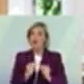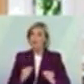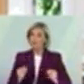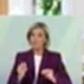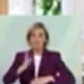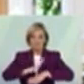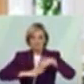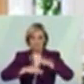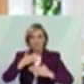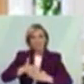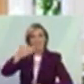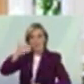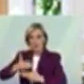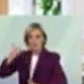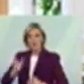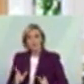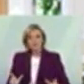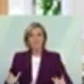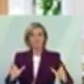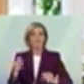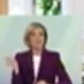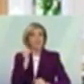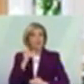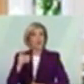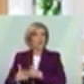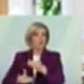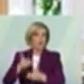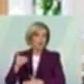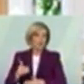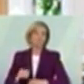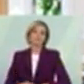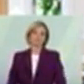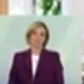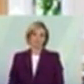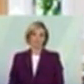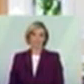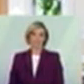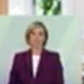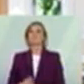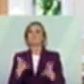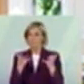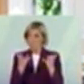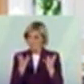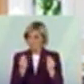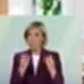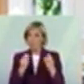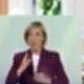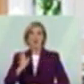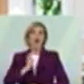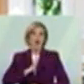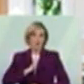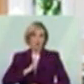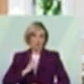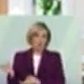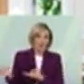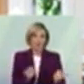έχουν ανοίξει τους ασκούς του αιώλου, γιατί μια τέτοιου είδους αντιπαράθεση με την κοινωνία σε ένα τόσο δομικό θέμα, όπως είναι ο θεσμός της οικογένειας,